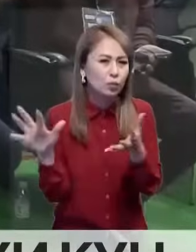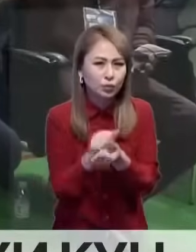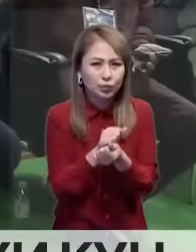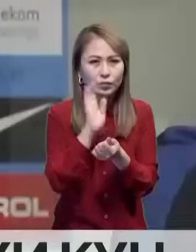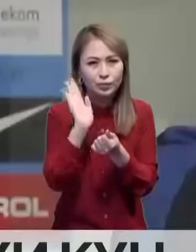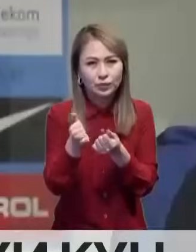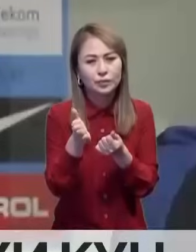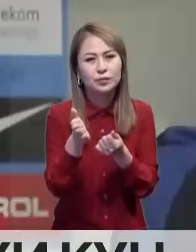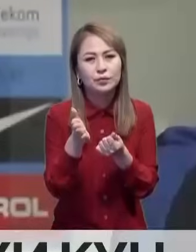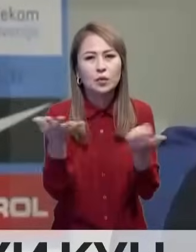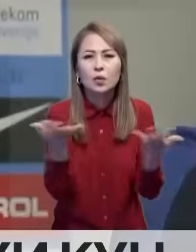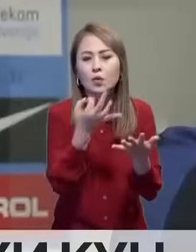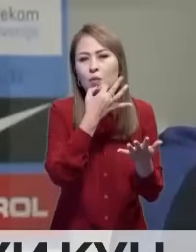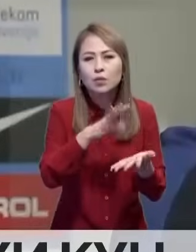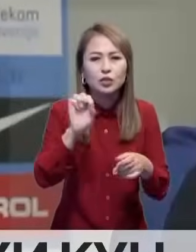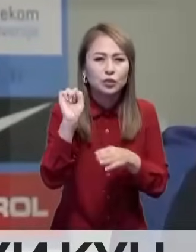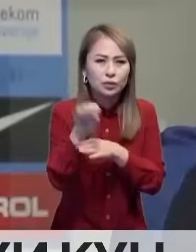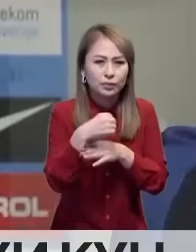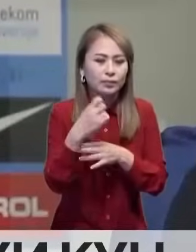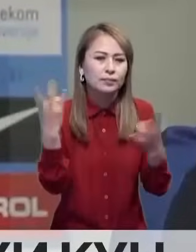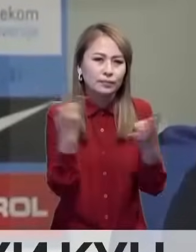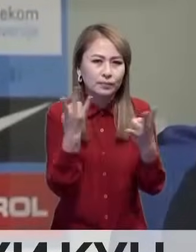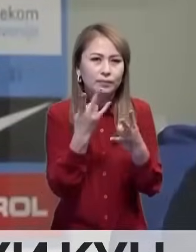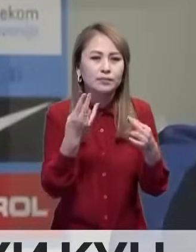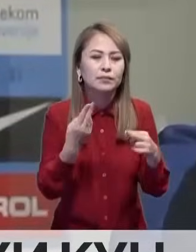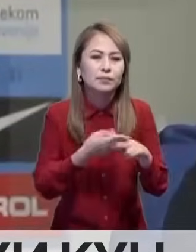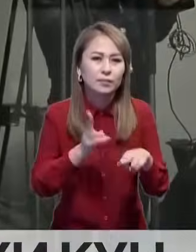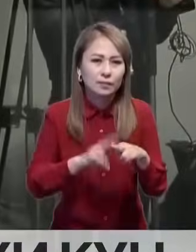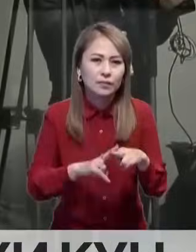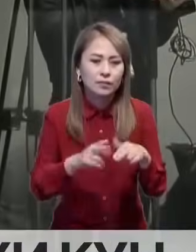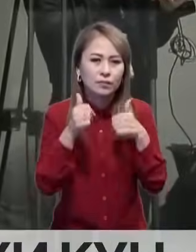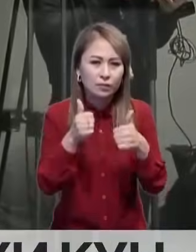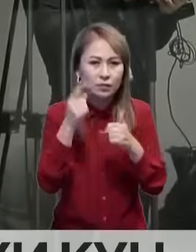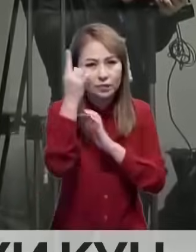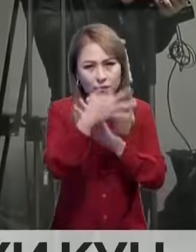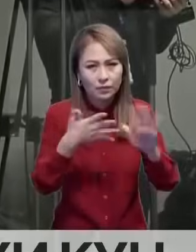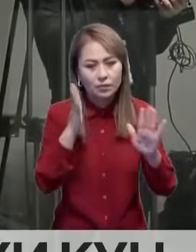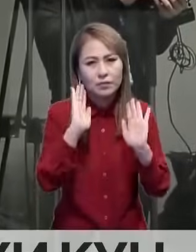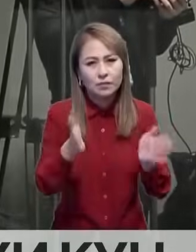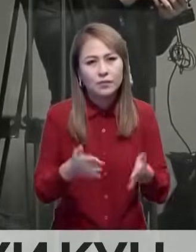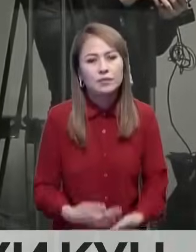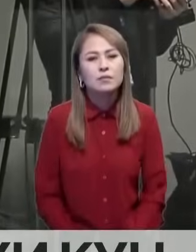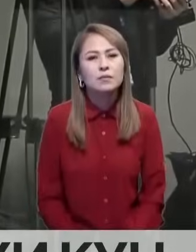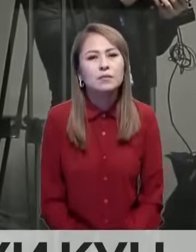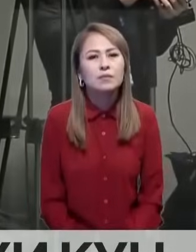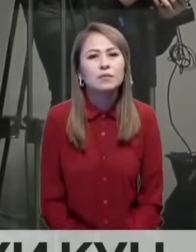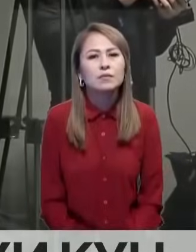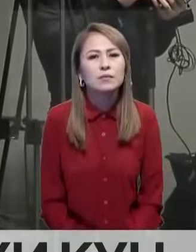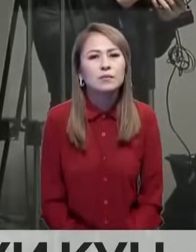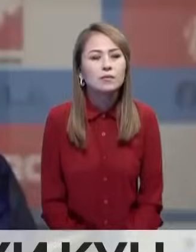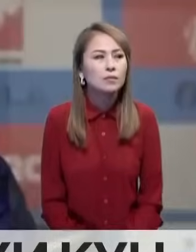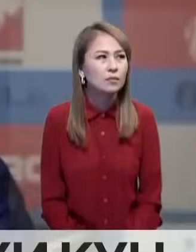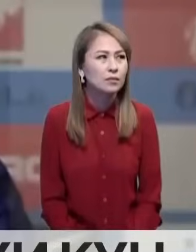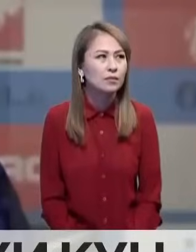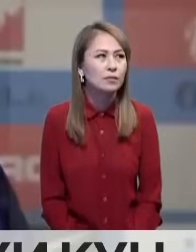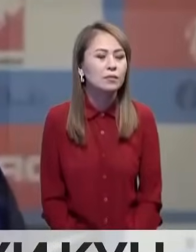дейін келтірді. Қалайда жеңіске жетуіміз керек, оны жақсы түсінеміз деген пікірді алға тартты. Хороший